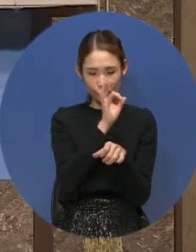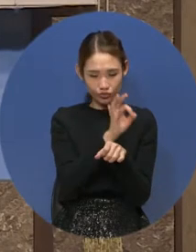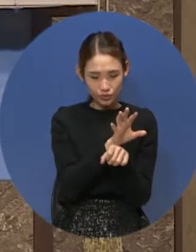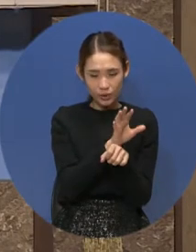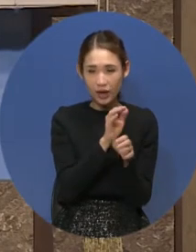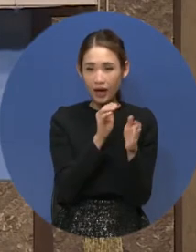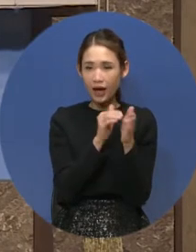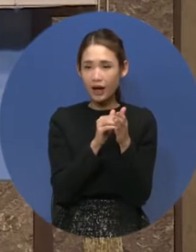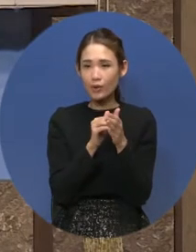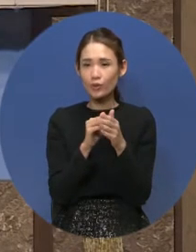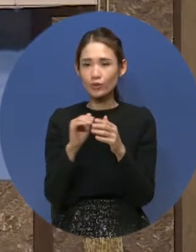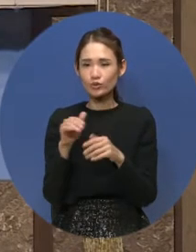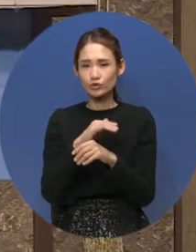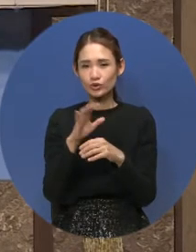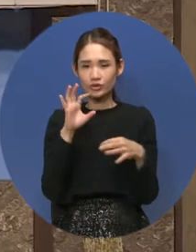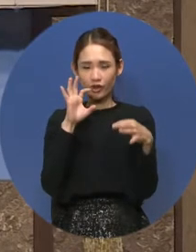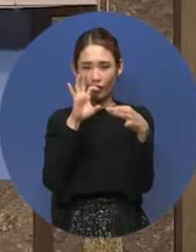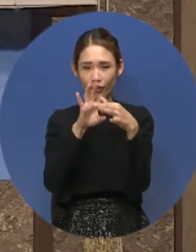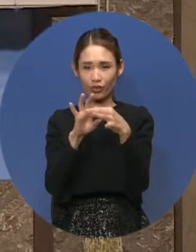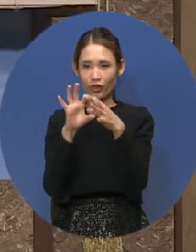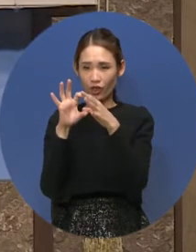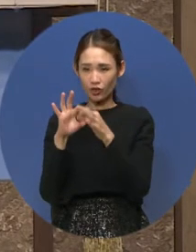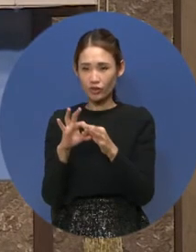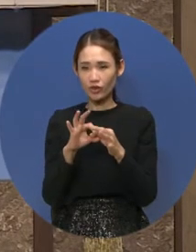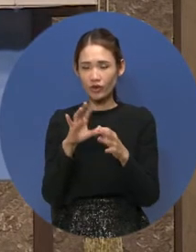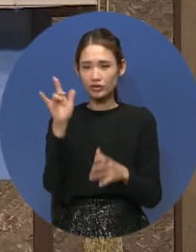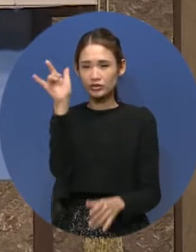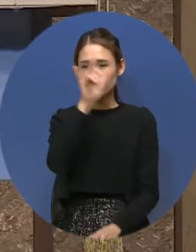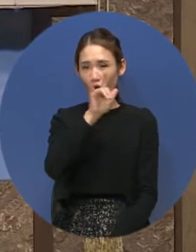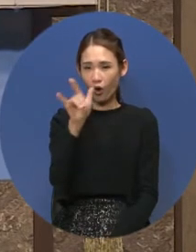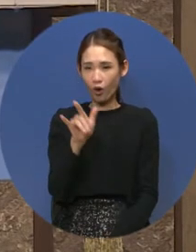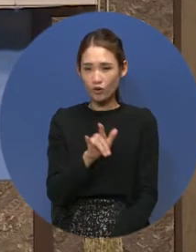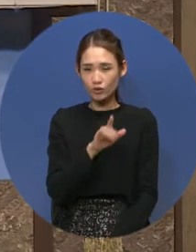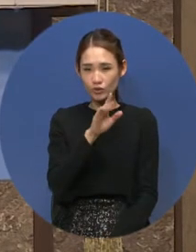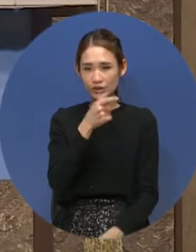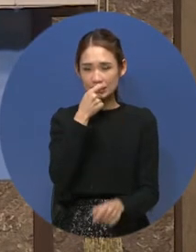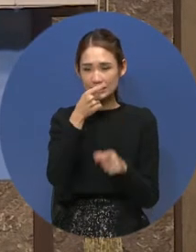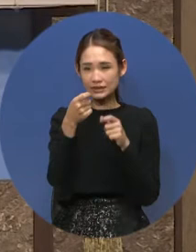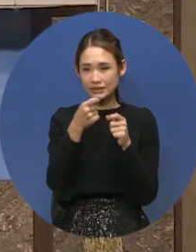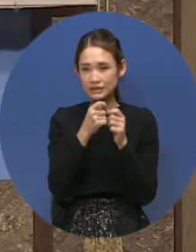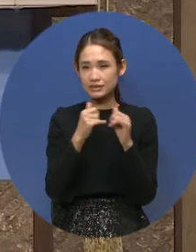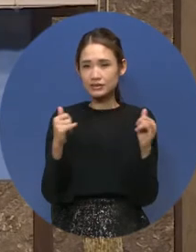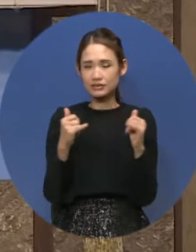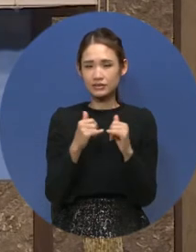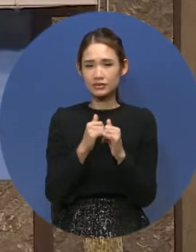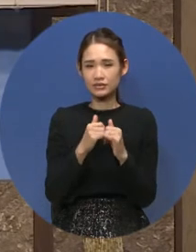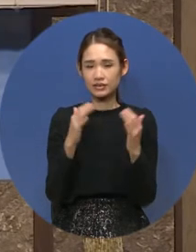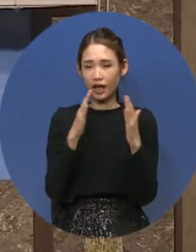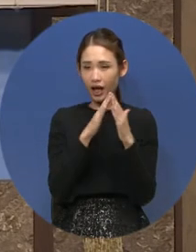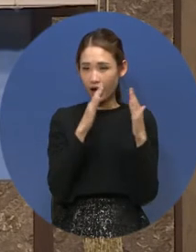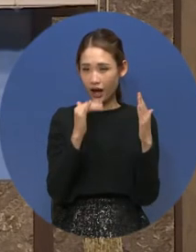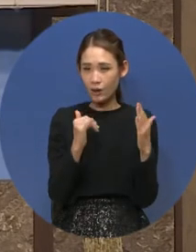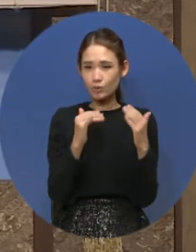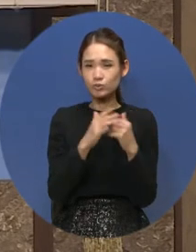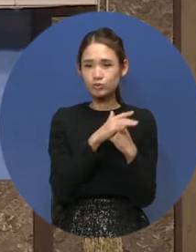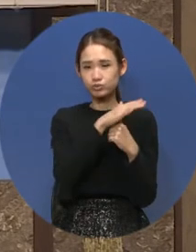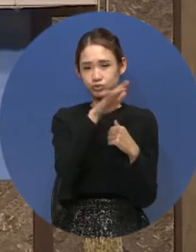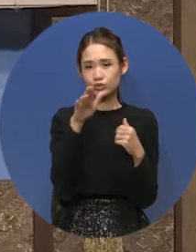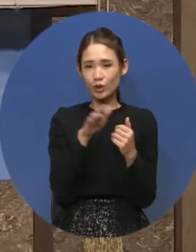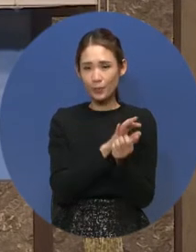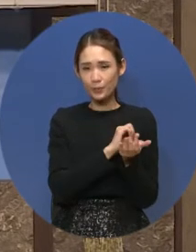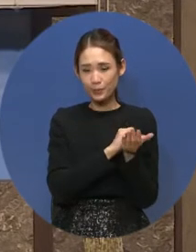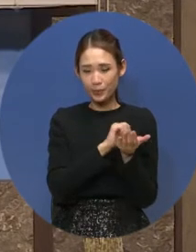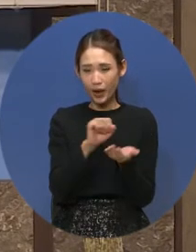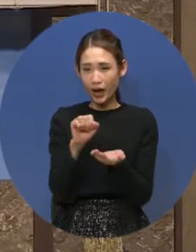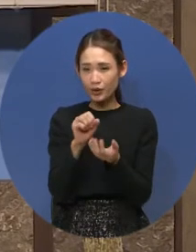그거를 우리 구가 연결해서 전국에 있는 뭐 지인들이나 가족들이나 네. 또 그 분들에게 배송을